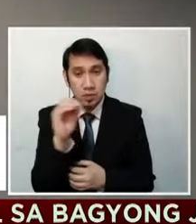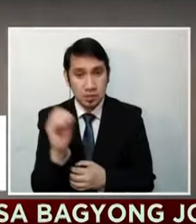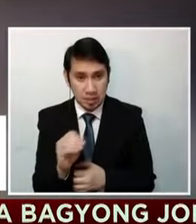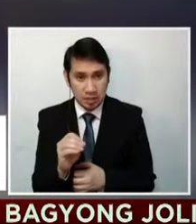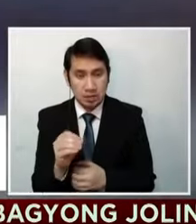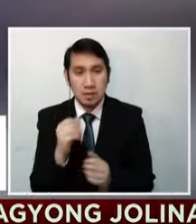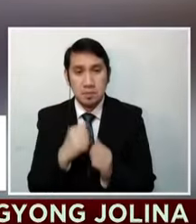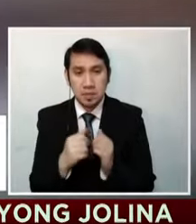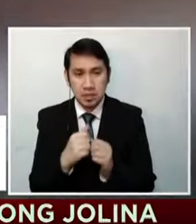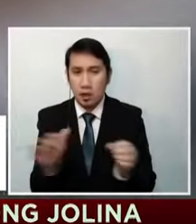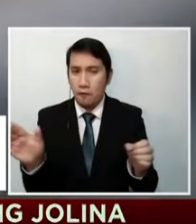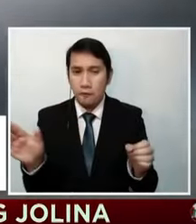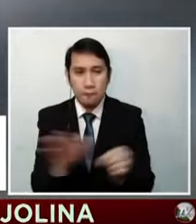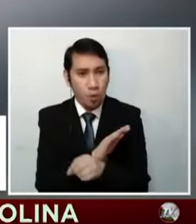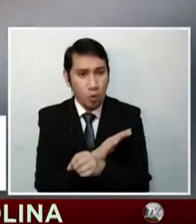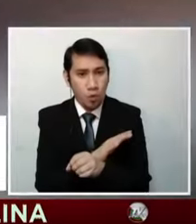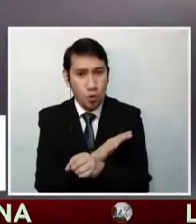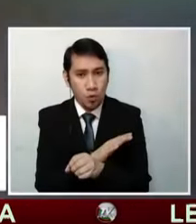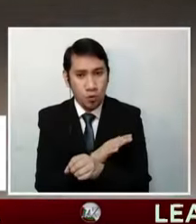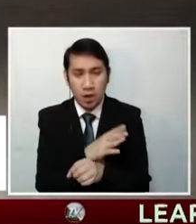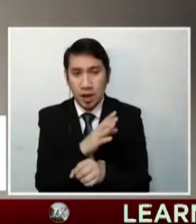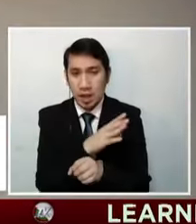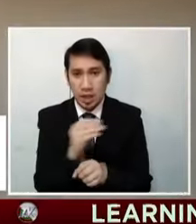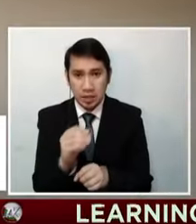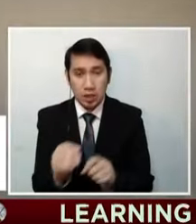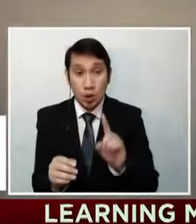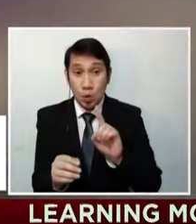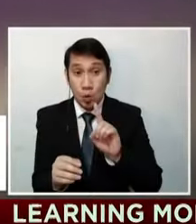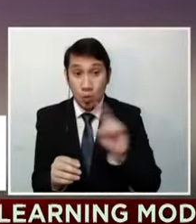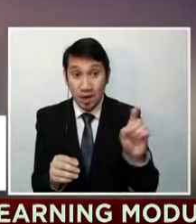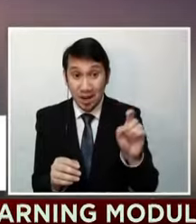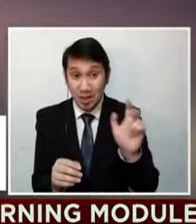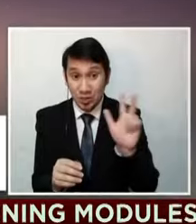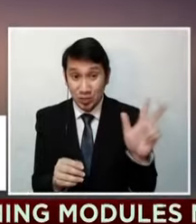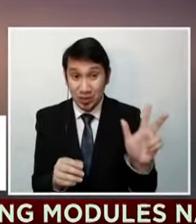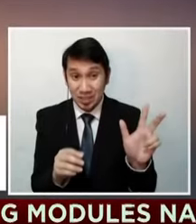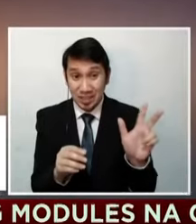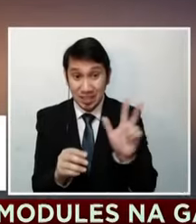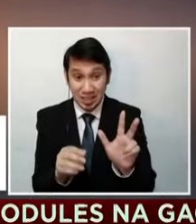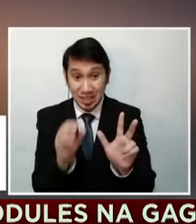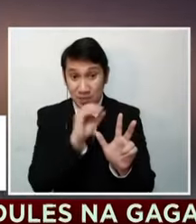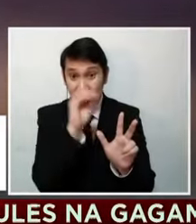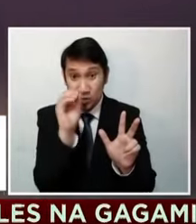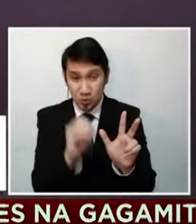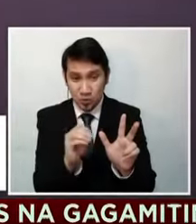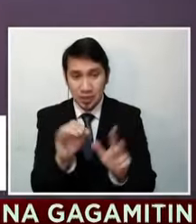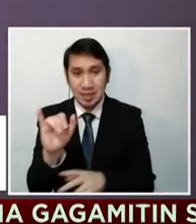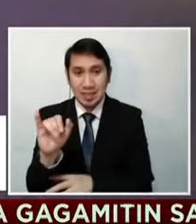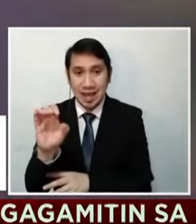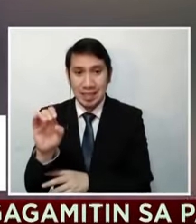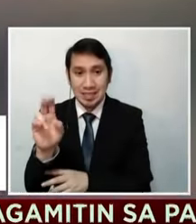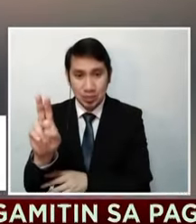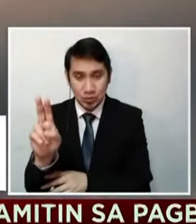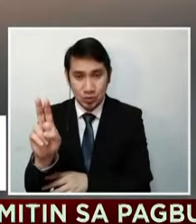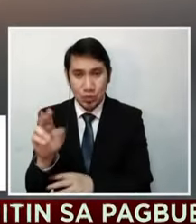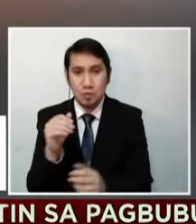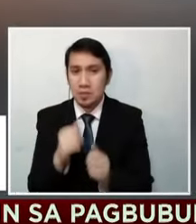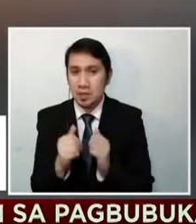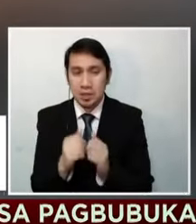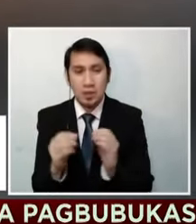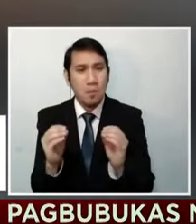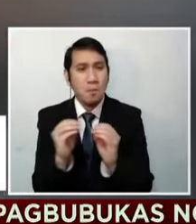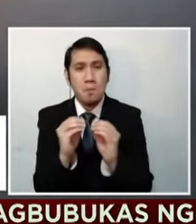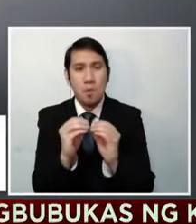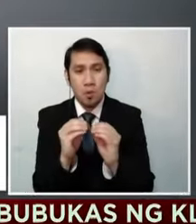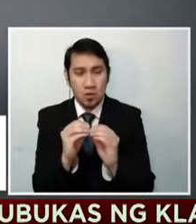ward ng Amay Pakpak at 133% naman sa intensive care unit o lagpas sa mga